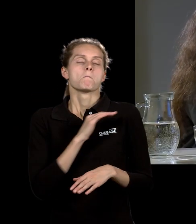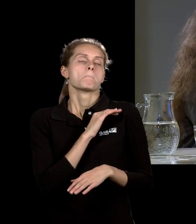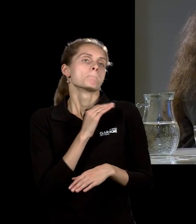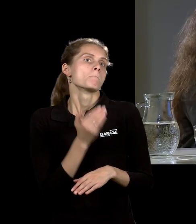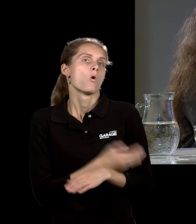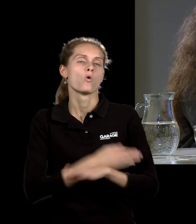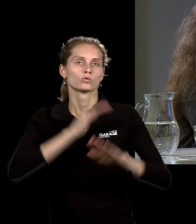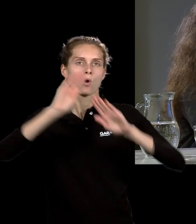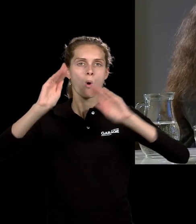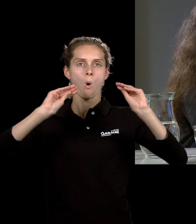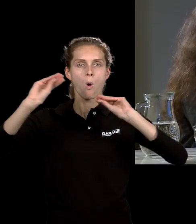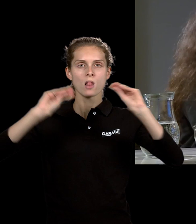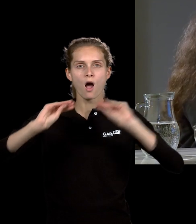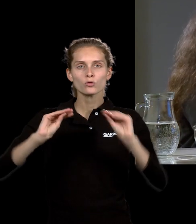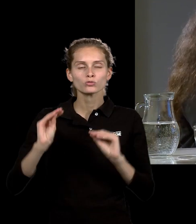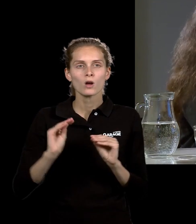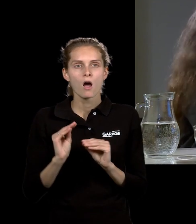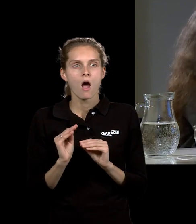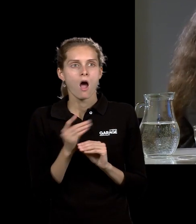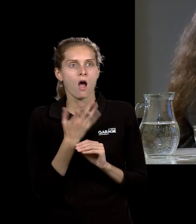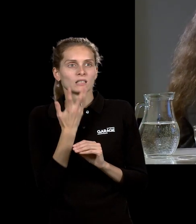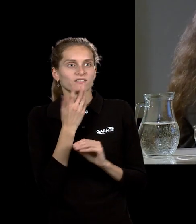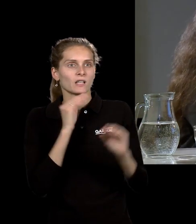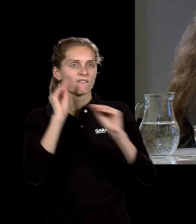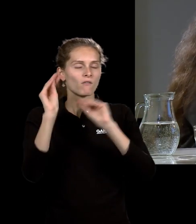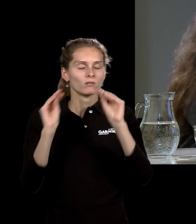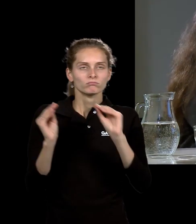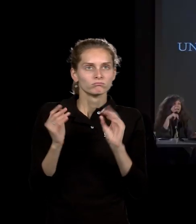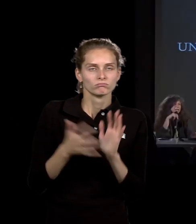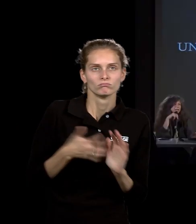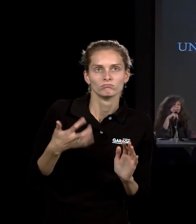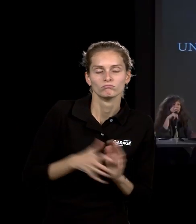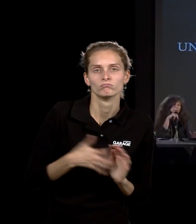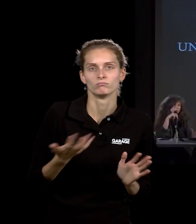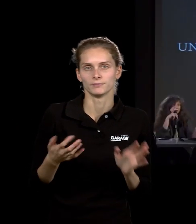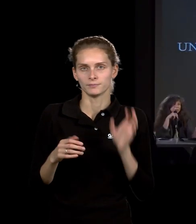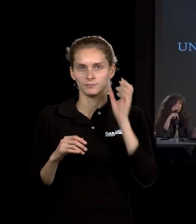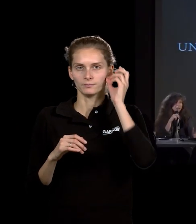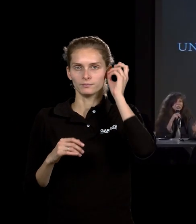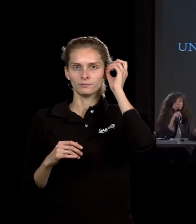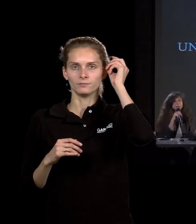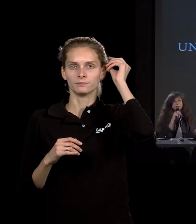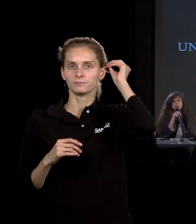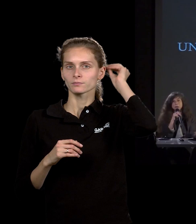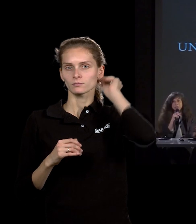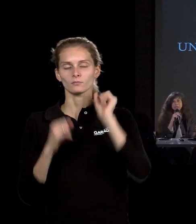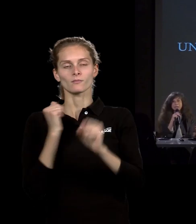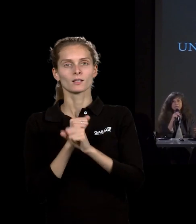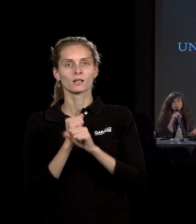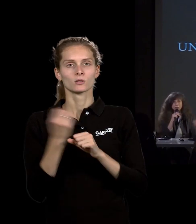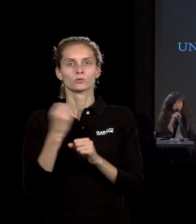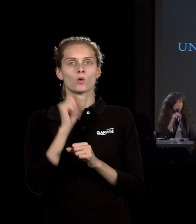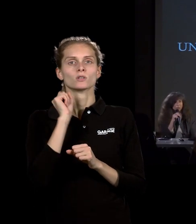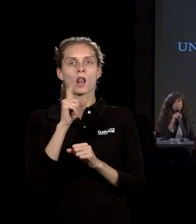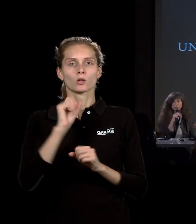же место для вот этих вот сакральных цветовых полей, которым занимается абстрактный экспрессионизм, и делает вот такой коллаж золотой.